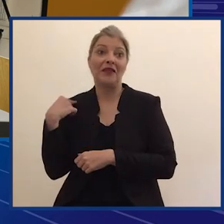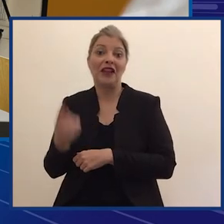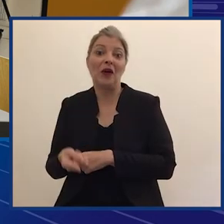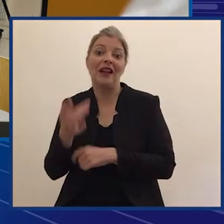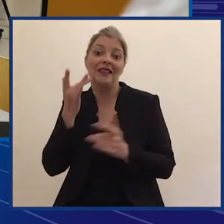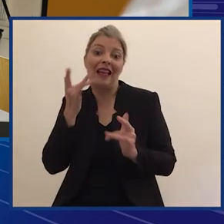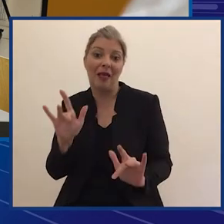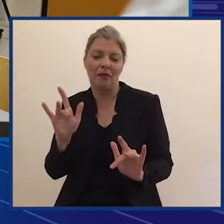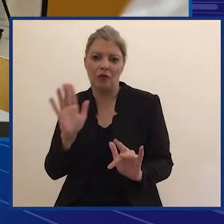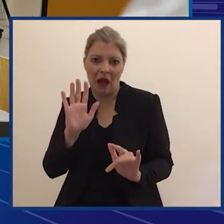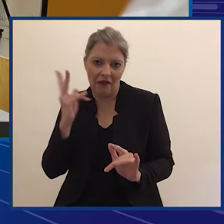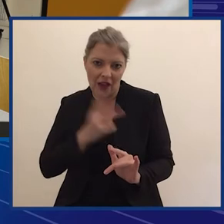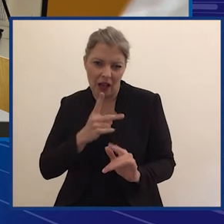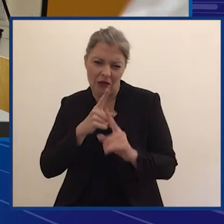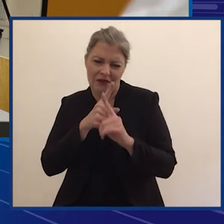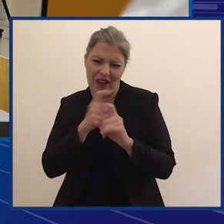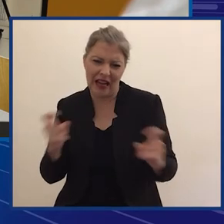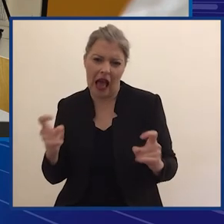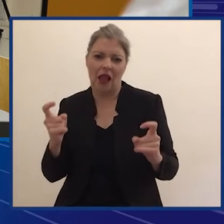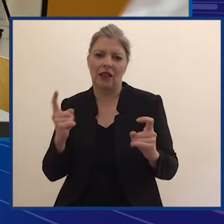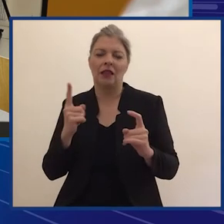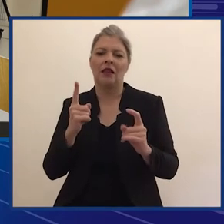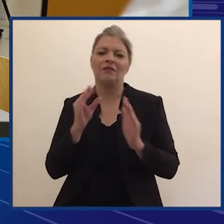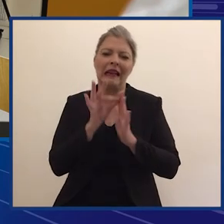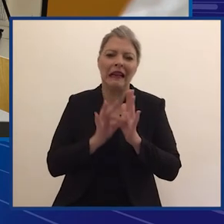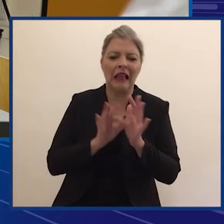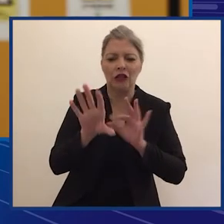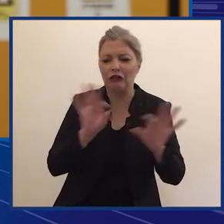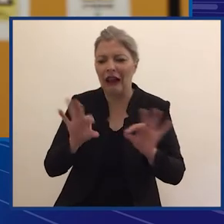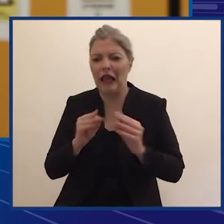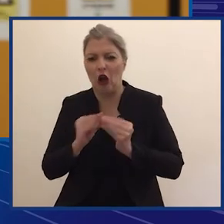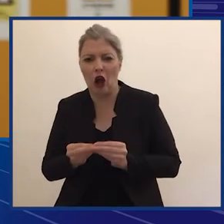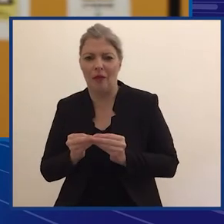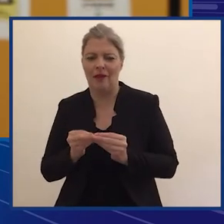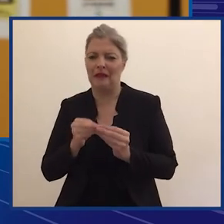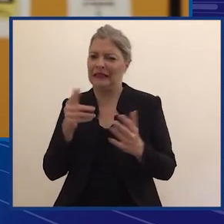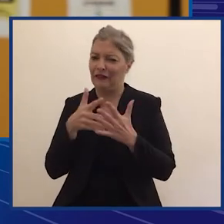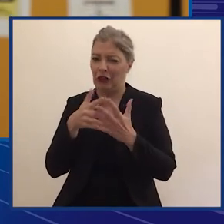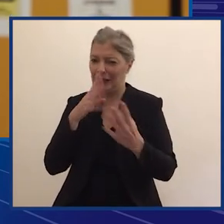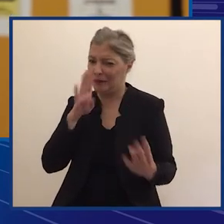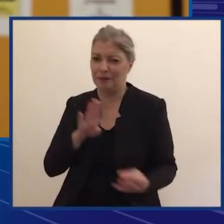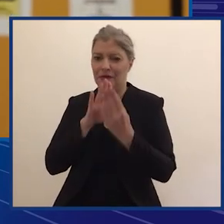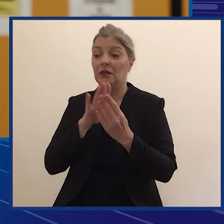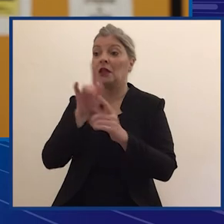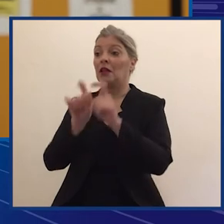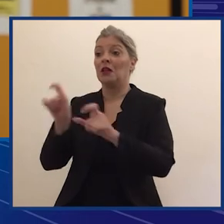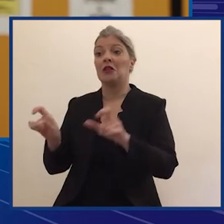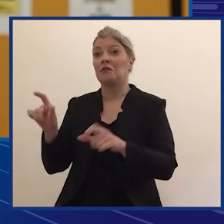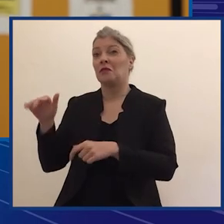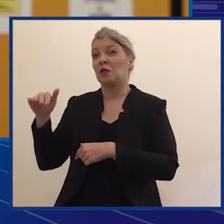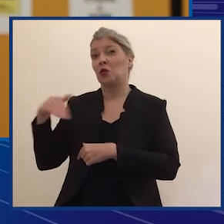tante varianti, esistono tanti criteri di scelta, esistono tante difficoltà da affrontare. Durante il corso normalmente i ragazzi